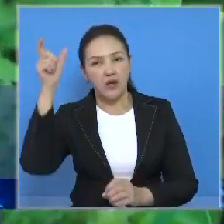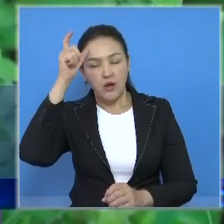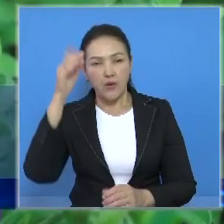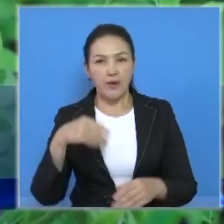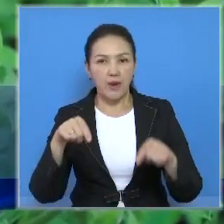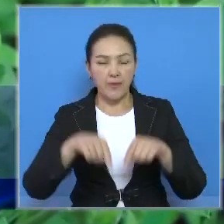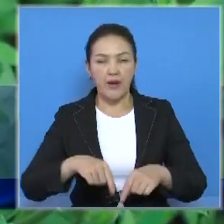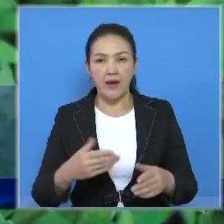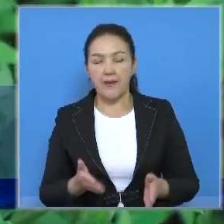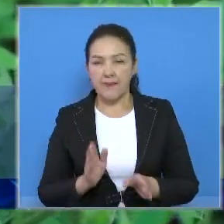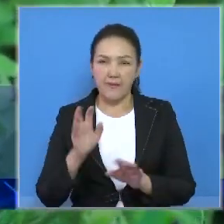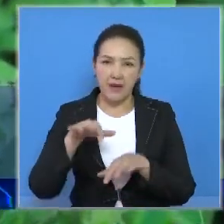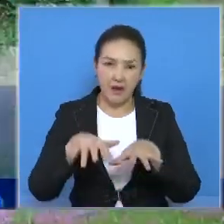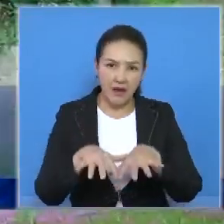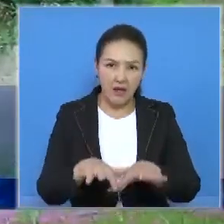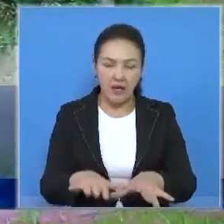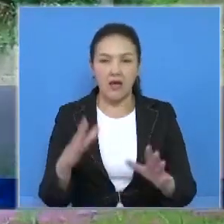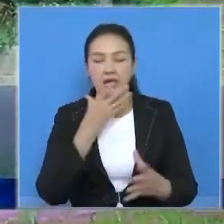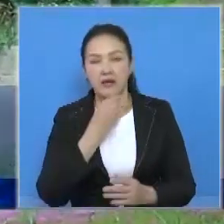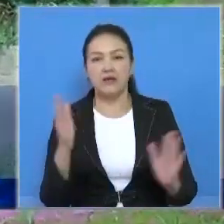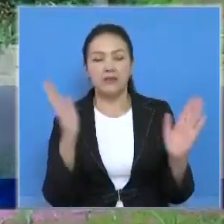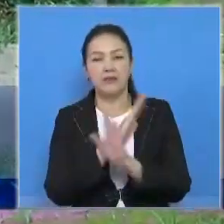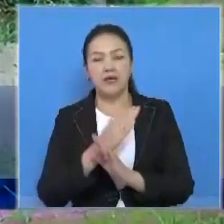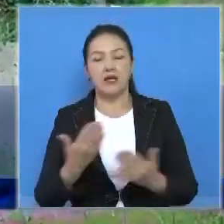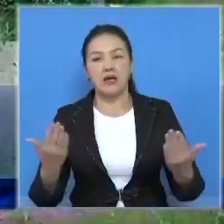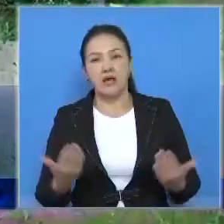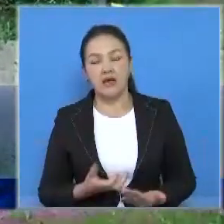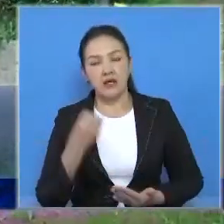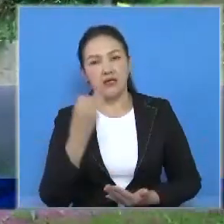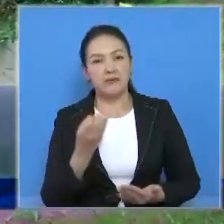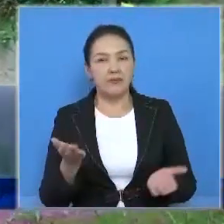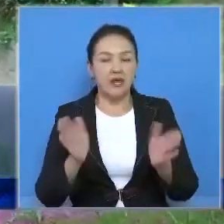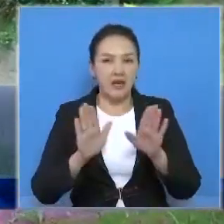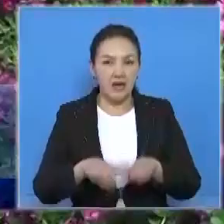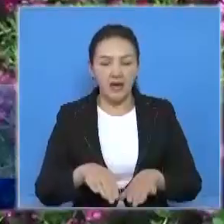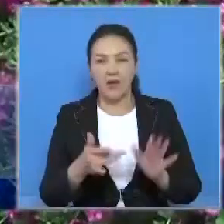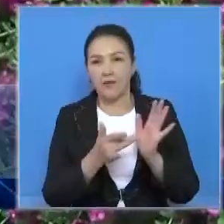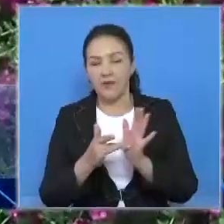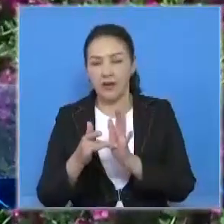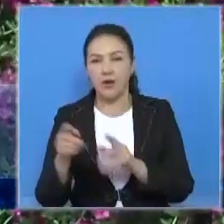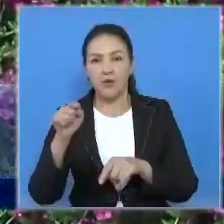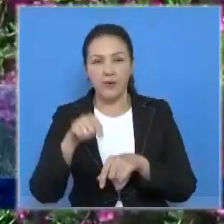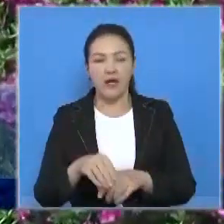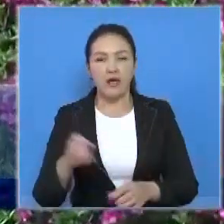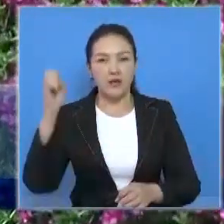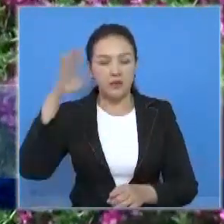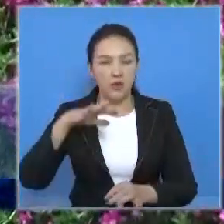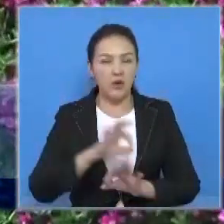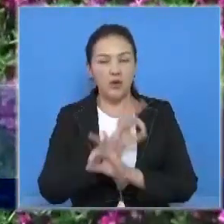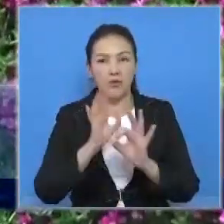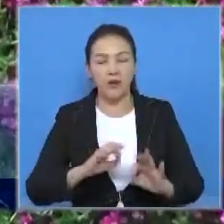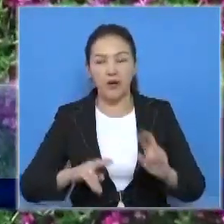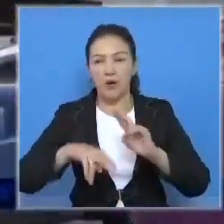селжуктер осы жерді басып алғаннан кейін әсем табиғатына қызығып қоныстанып қалған екен. Шетелдік туристер Осман кезеңіне жататын сәулет өнерімен,